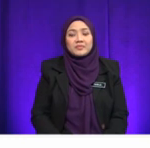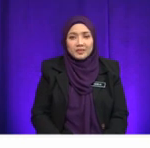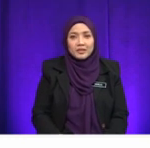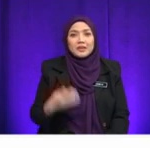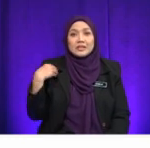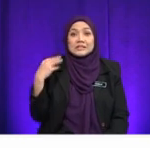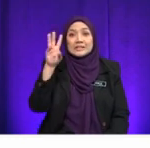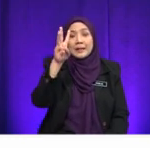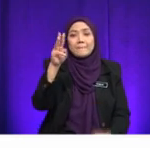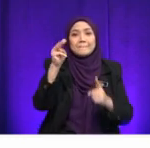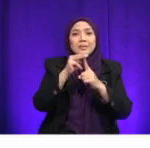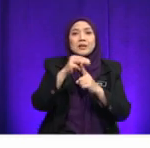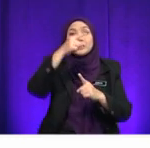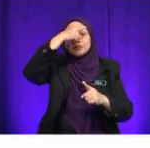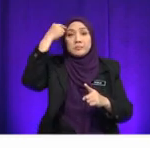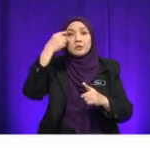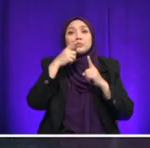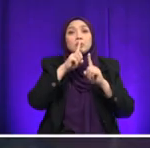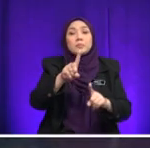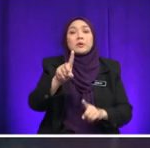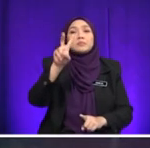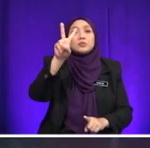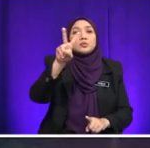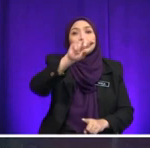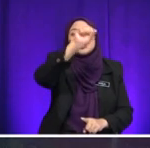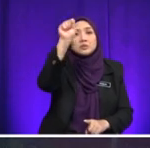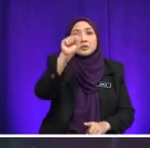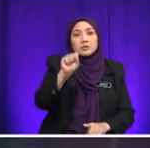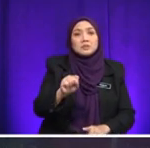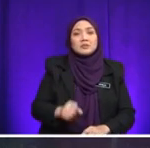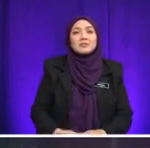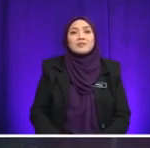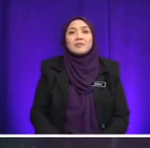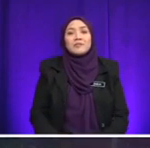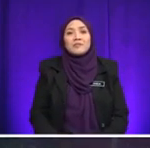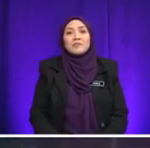Oke kita beri peluang yang lain juga bantahan wanita